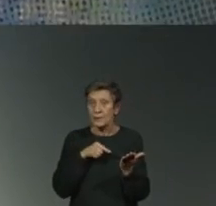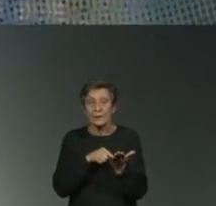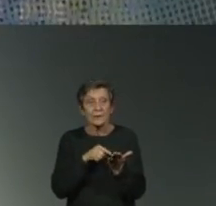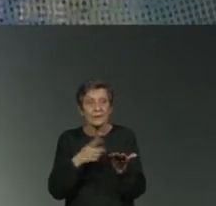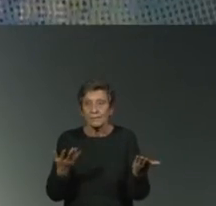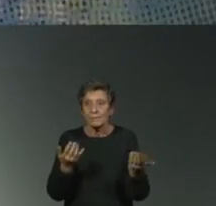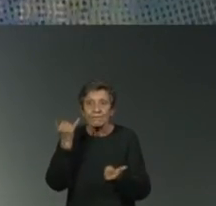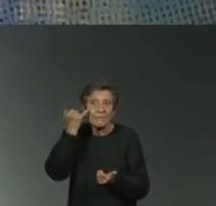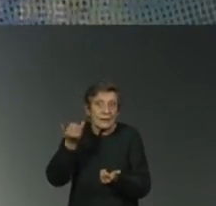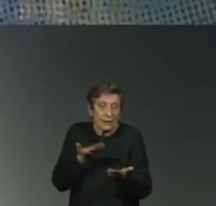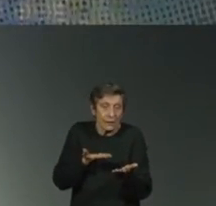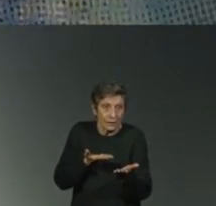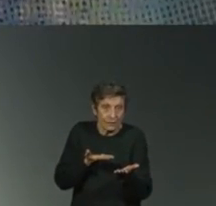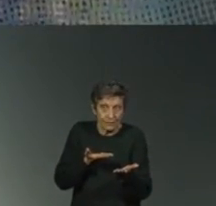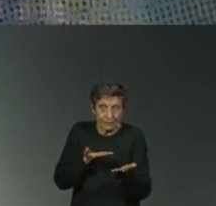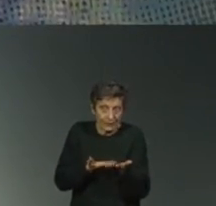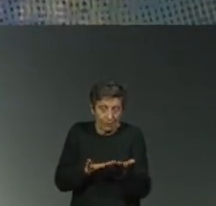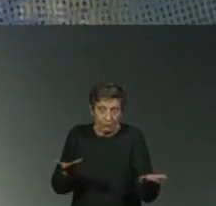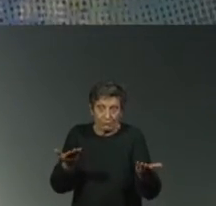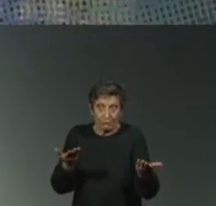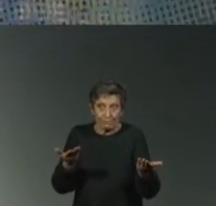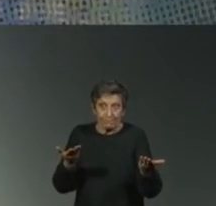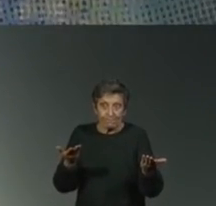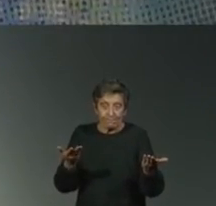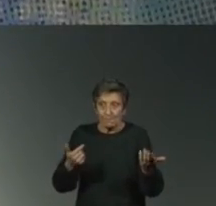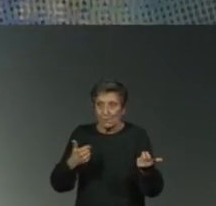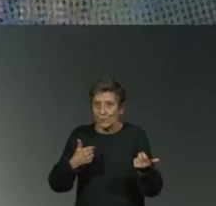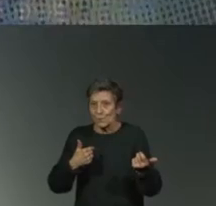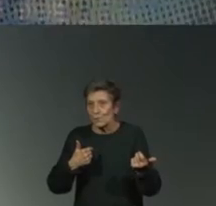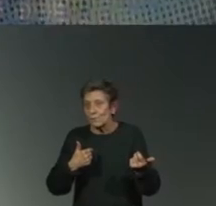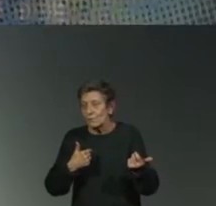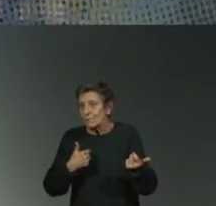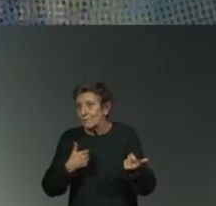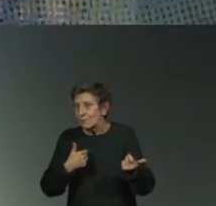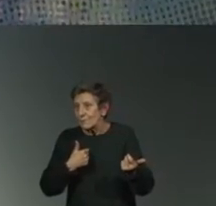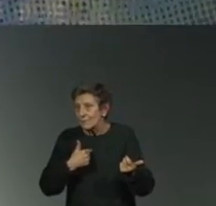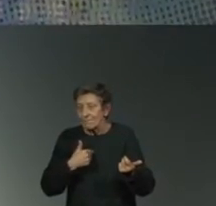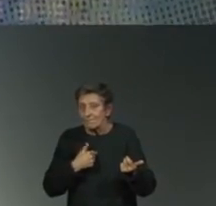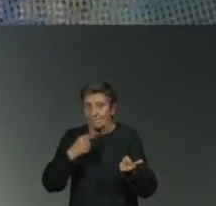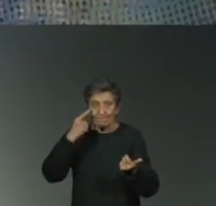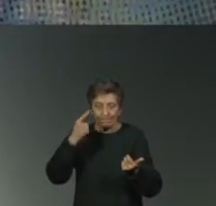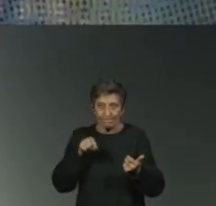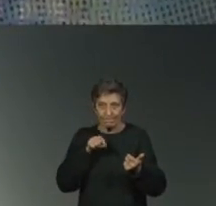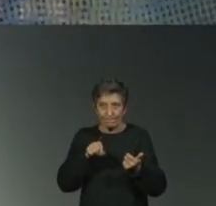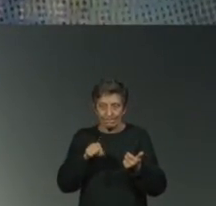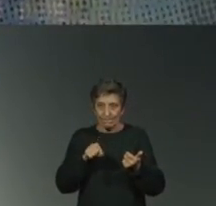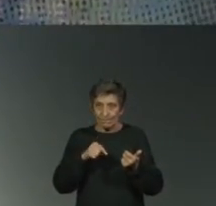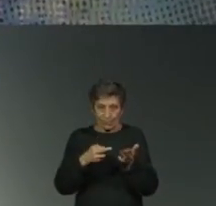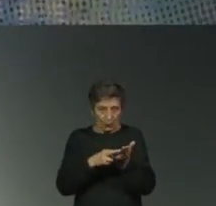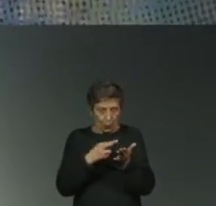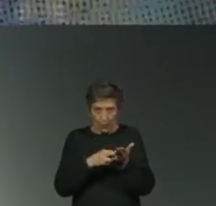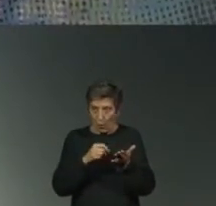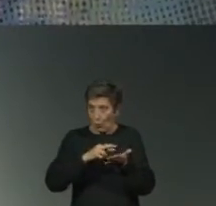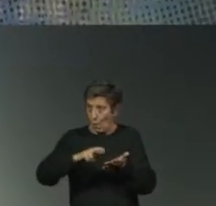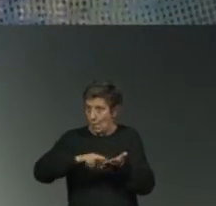son idée reposait sur ce pari que faire cheminer dans le même espace romanesque en